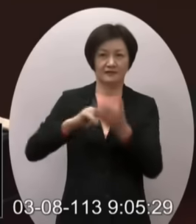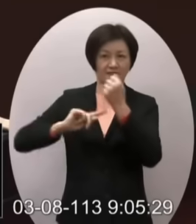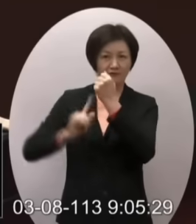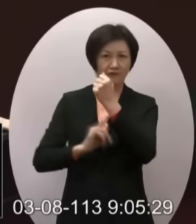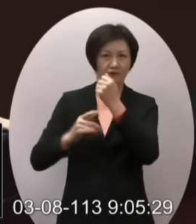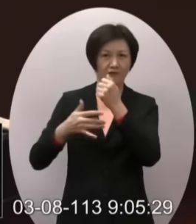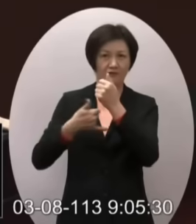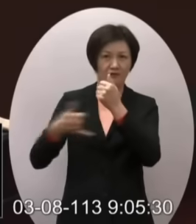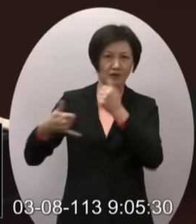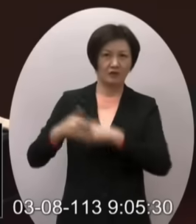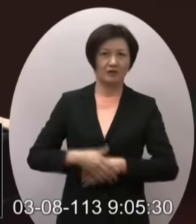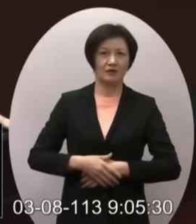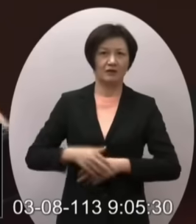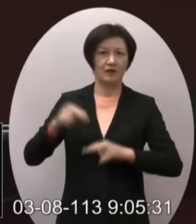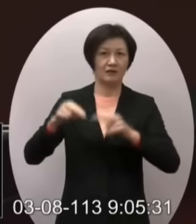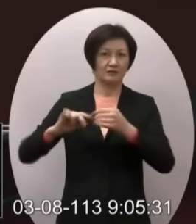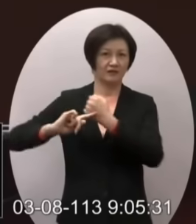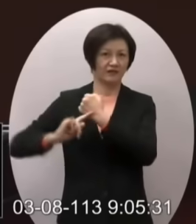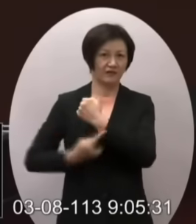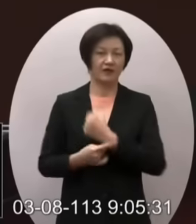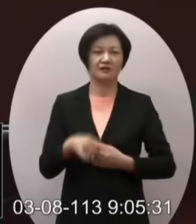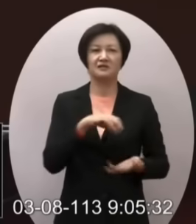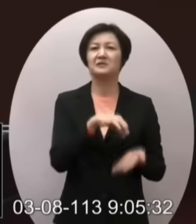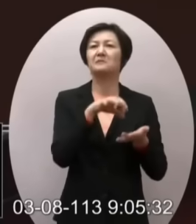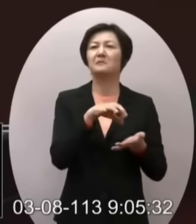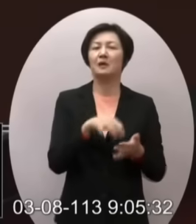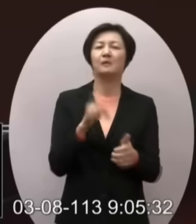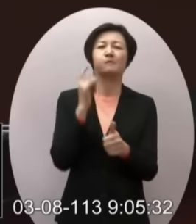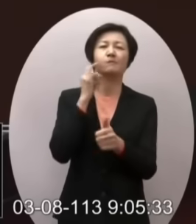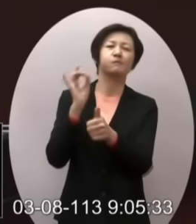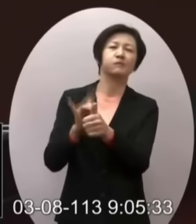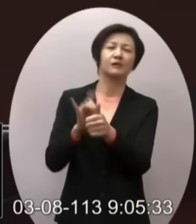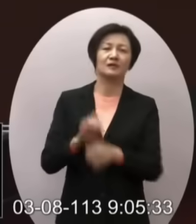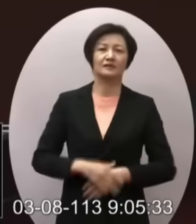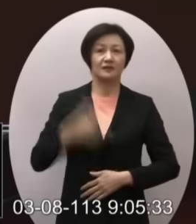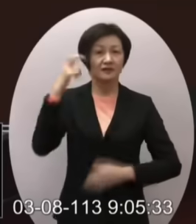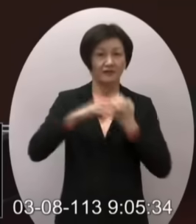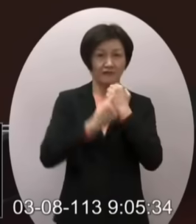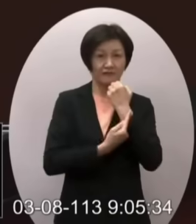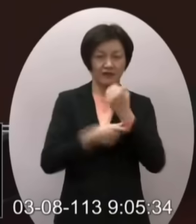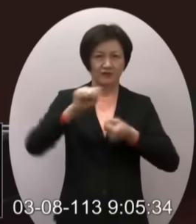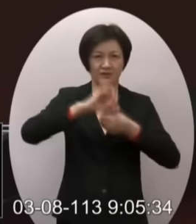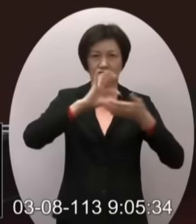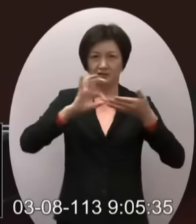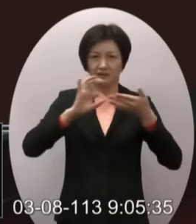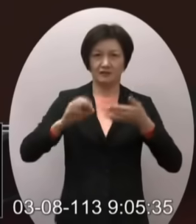法。我在这边要跟邱泰山委员讲啊，宪法增修条文